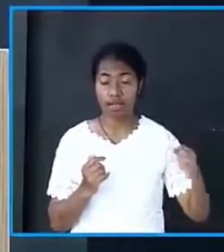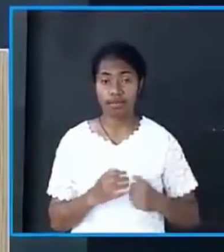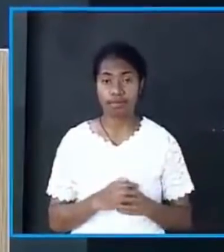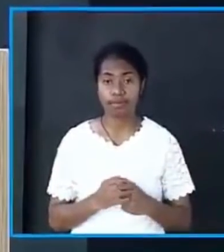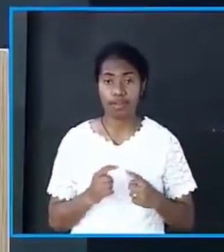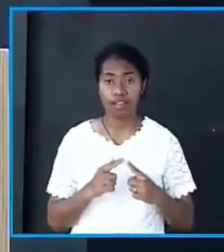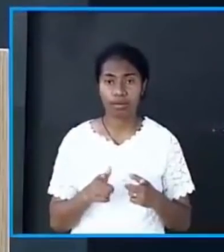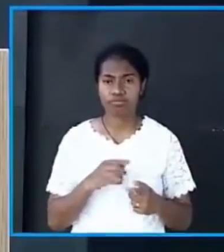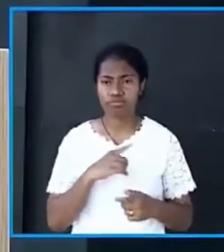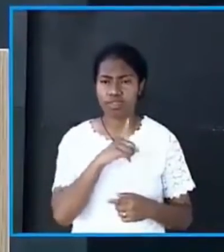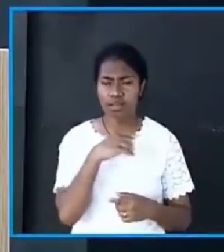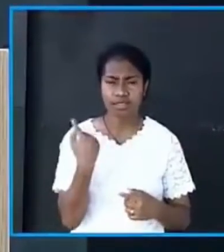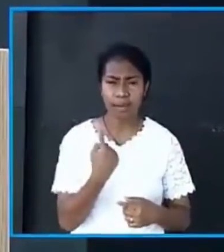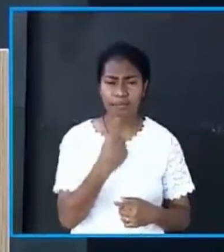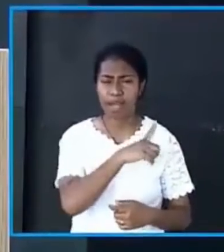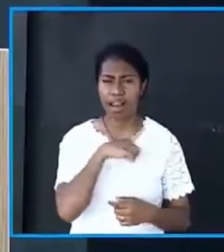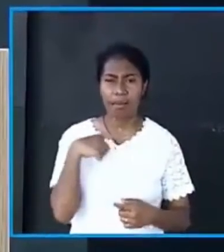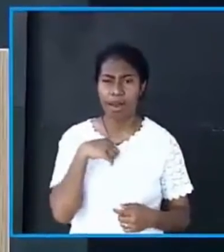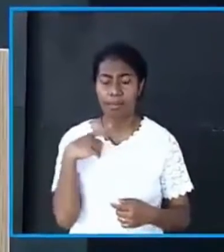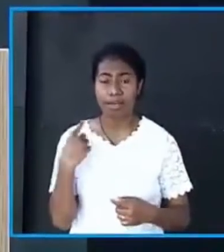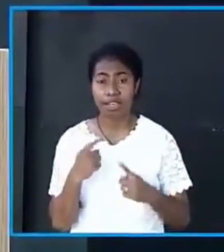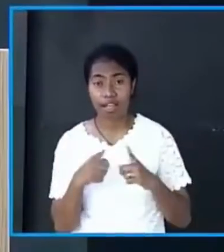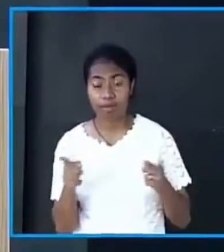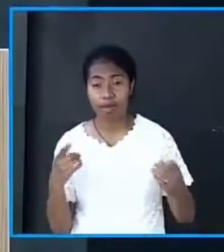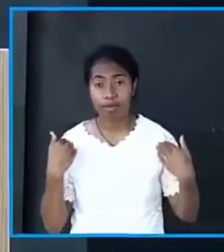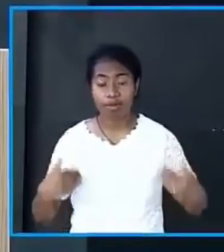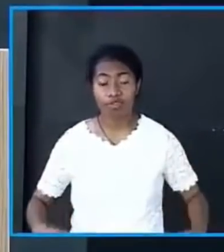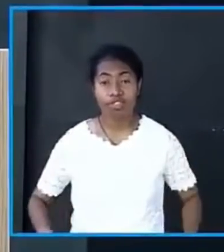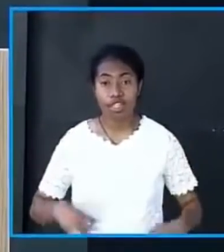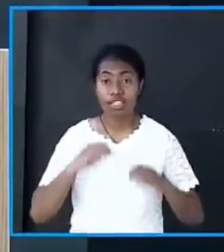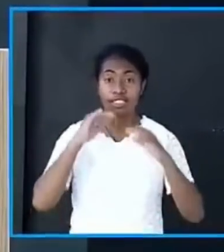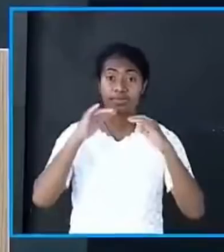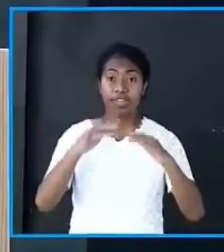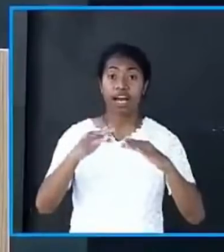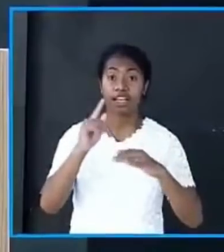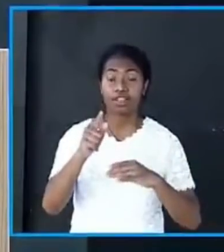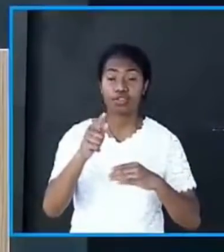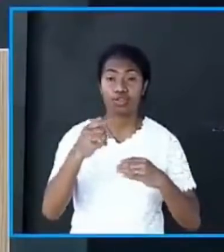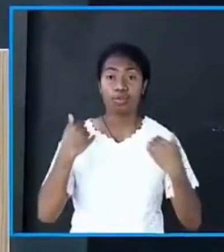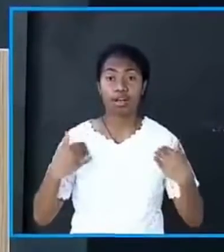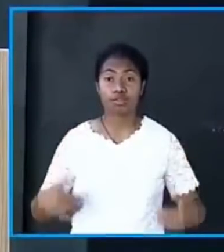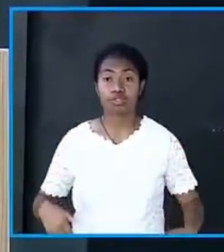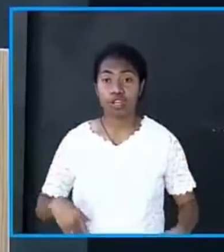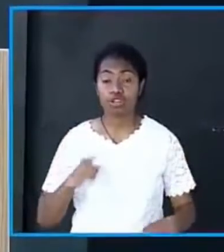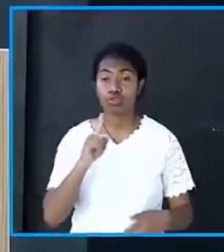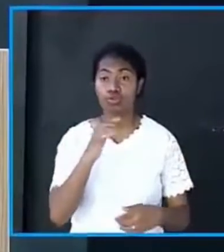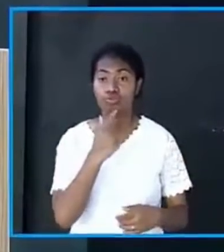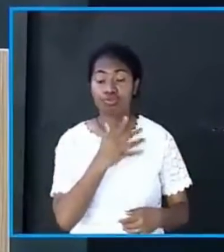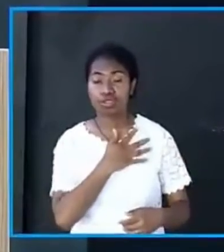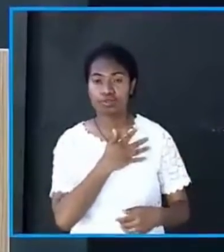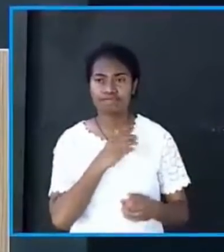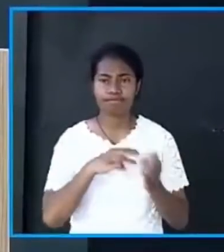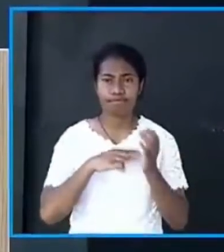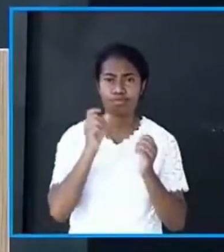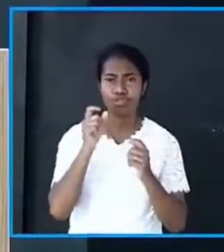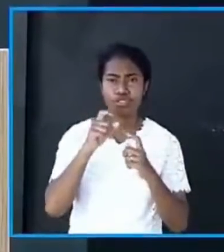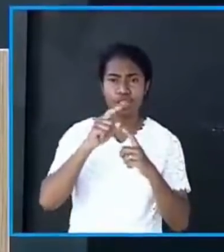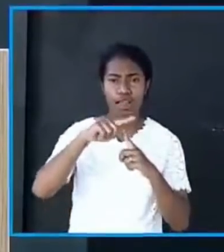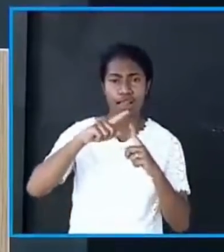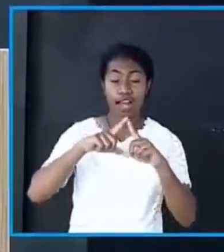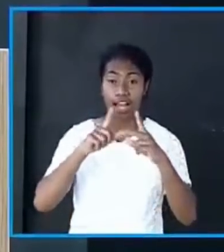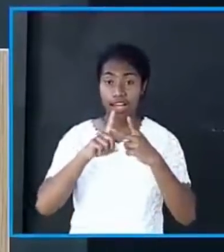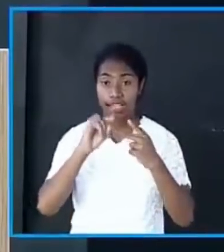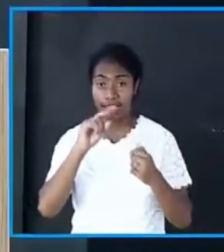sampai selama-lamanya tapi Karena manusia itu ciptaan manusia mustahil punya kekekalan kesana Maka